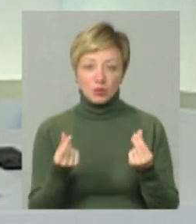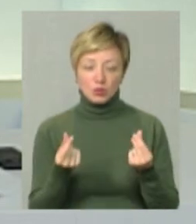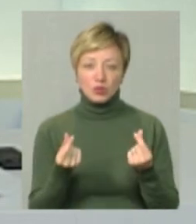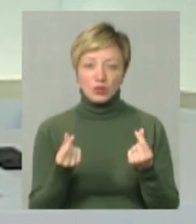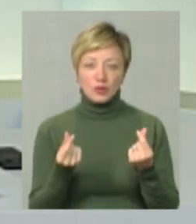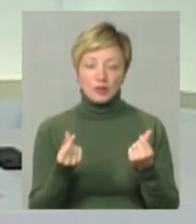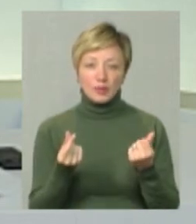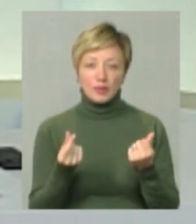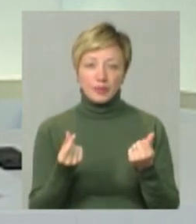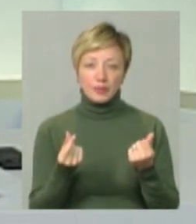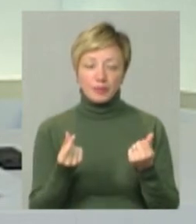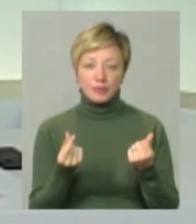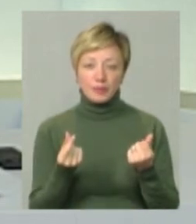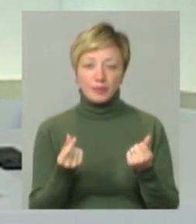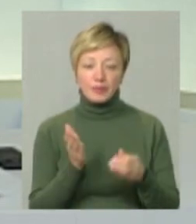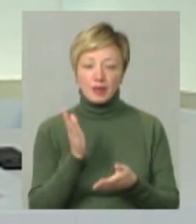гроші